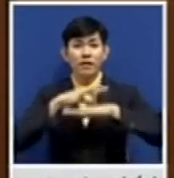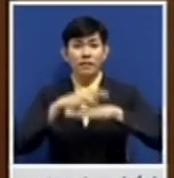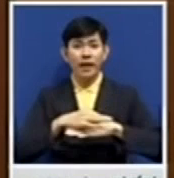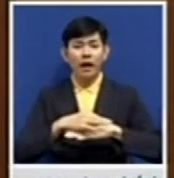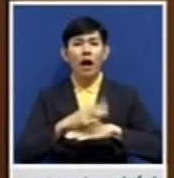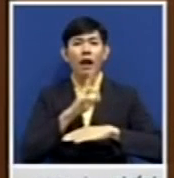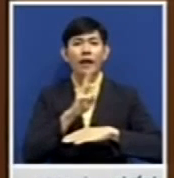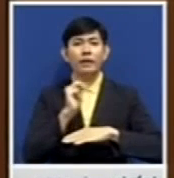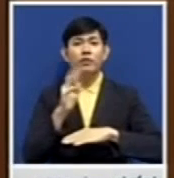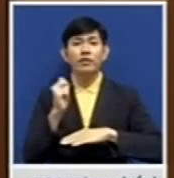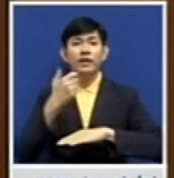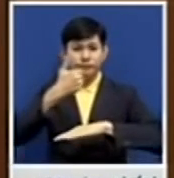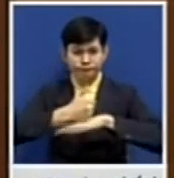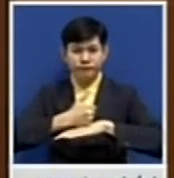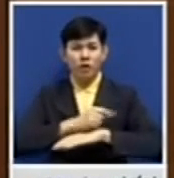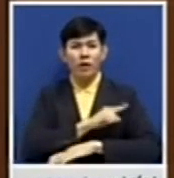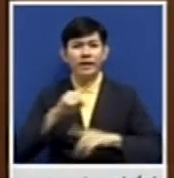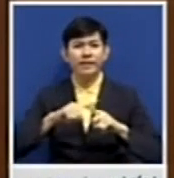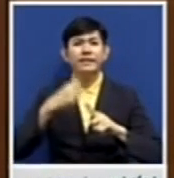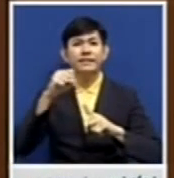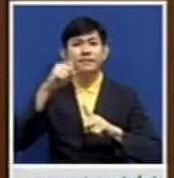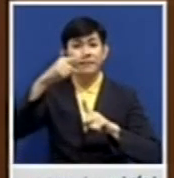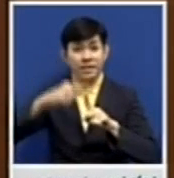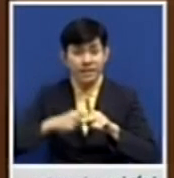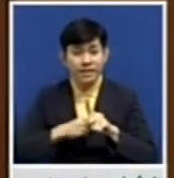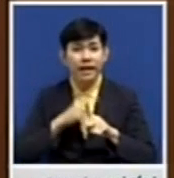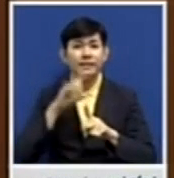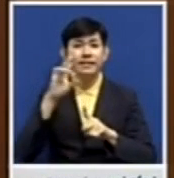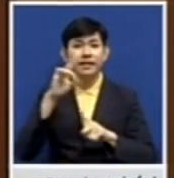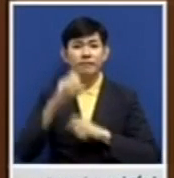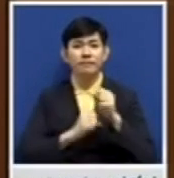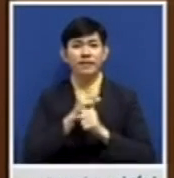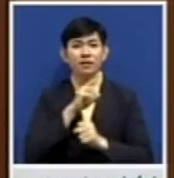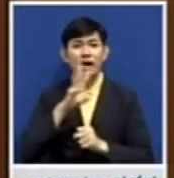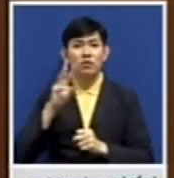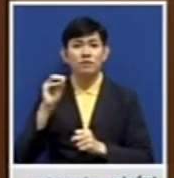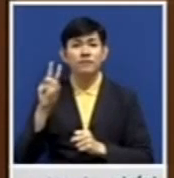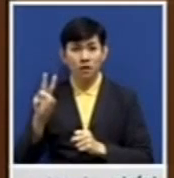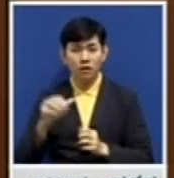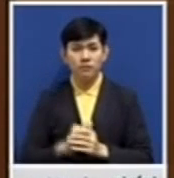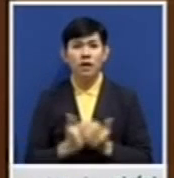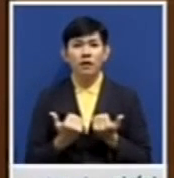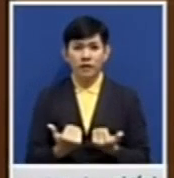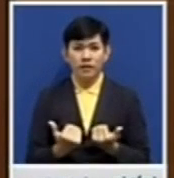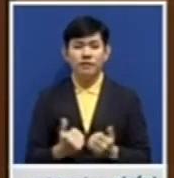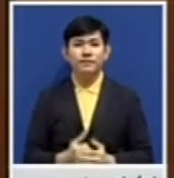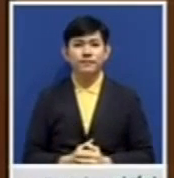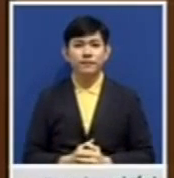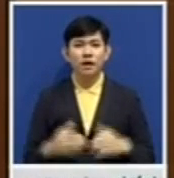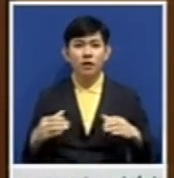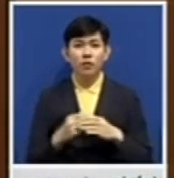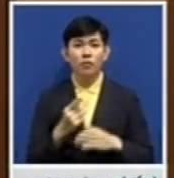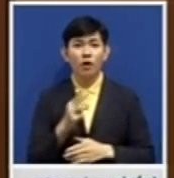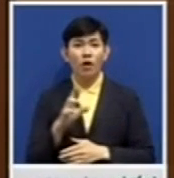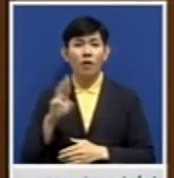รีเมื่อวันที่10กรกฎาคมพุทธศักราช2562นั้นบัดนี้คณะรัฐมนต